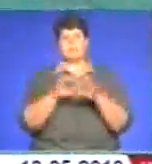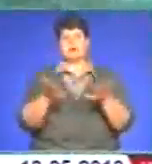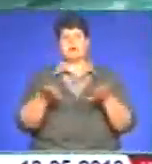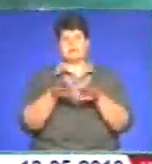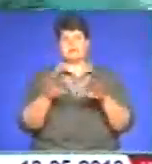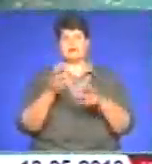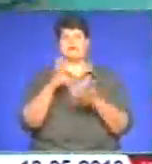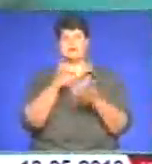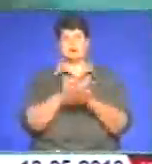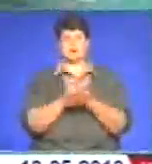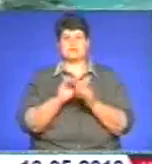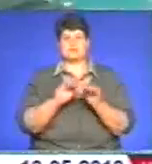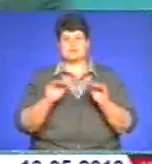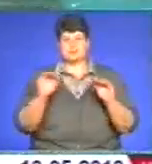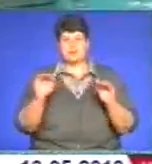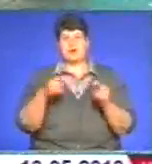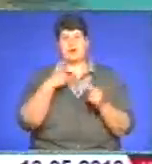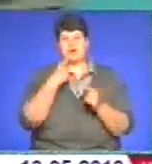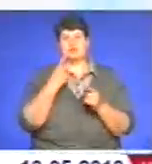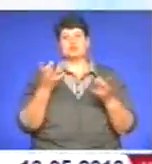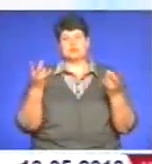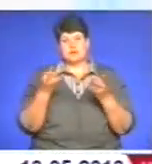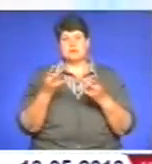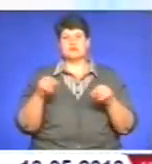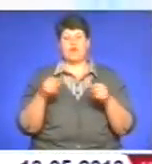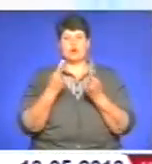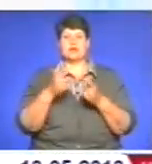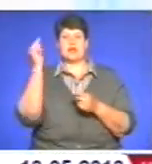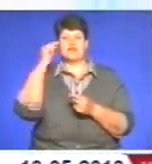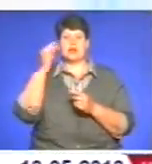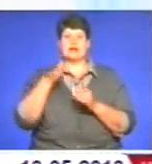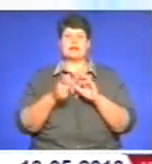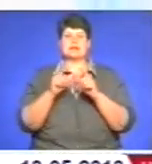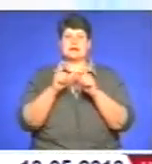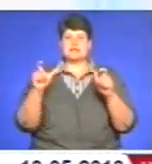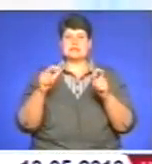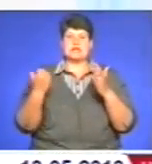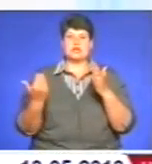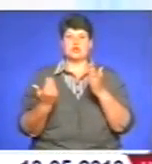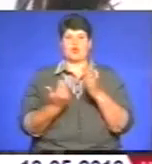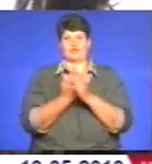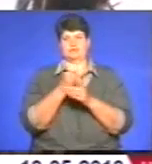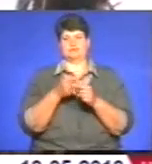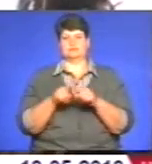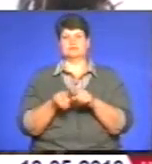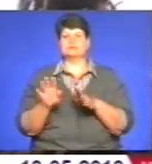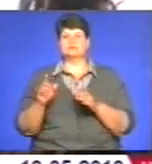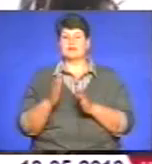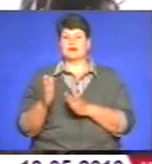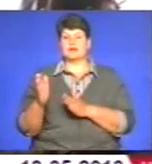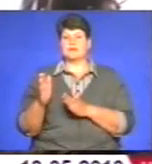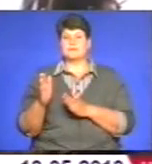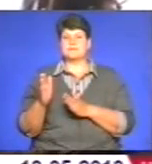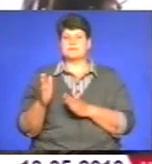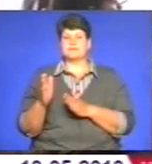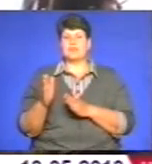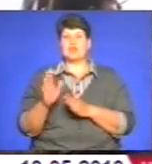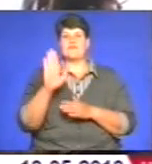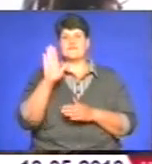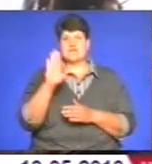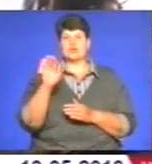юнацтва. Керівник краю наголосив на потребі створення навчальних закладів за новими стандартами. Віктор Федорович